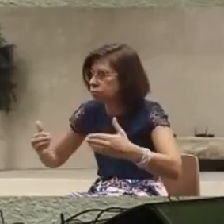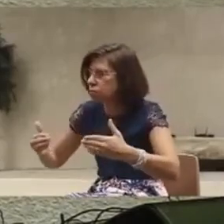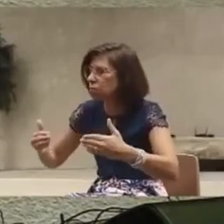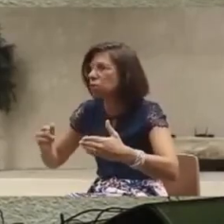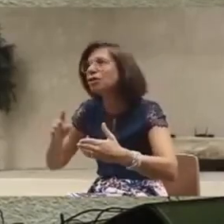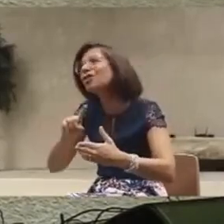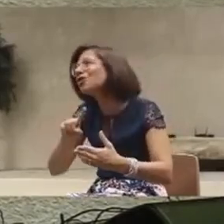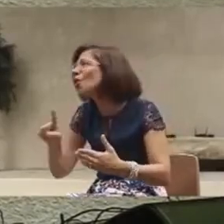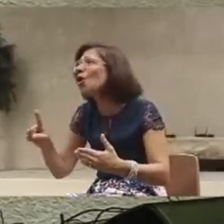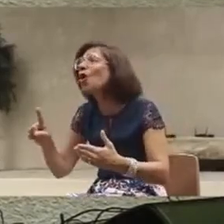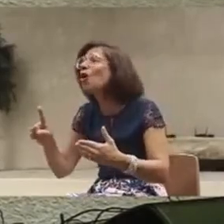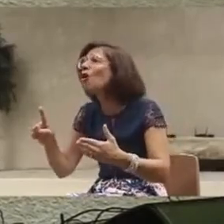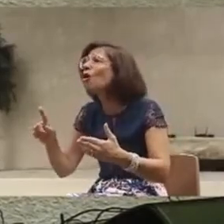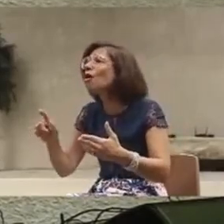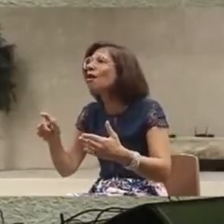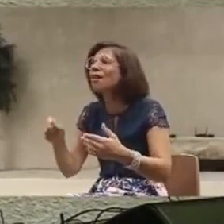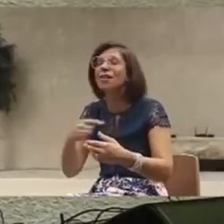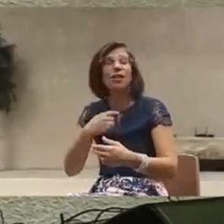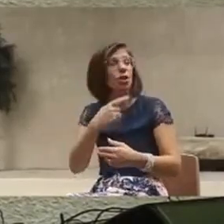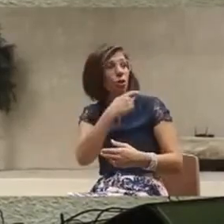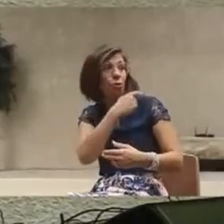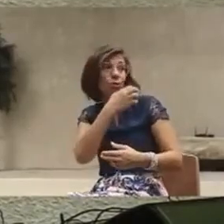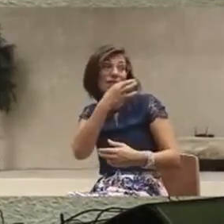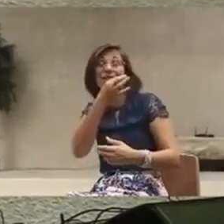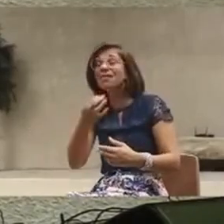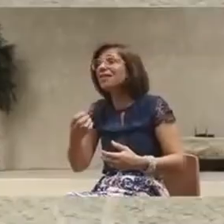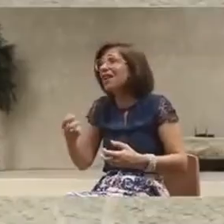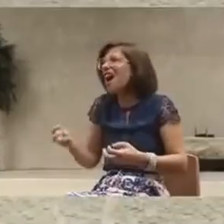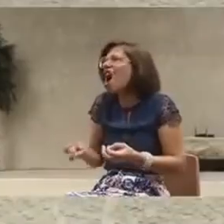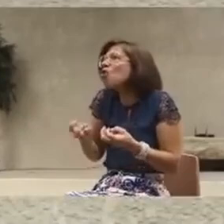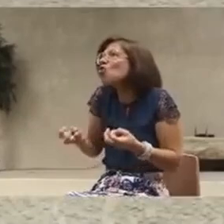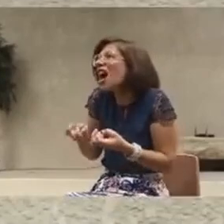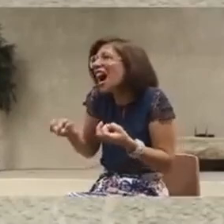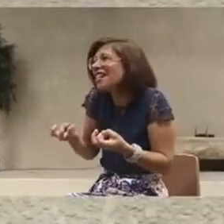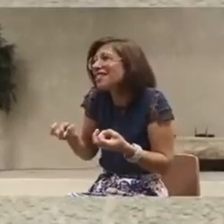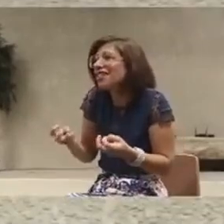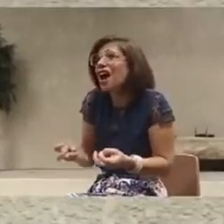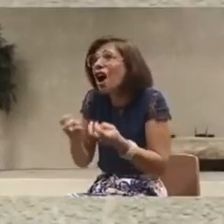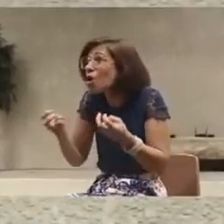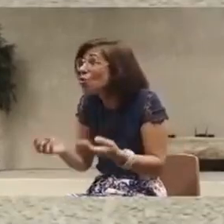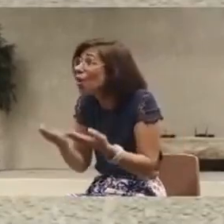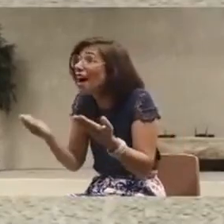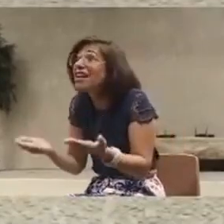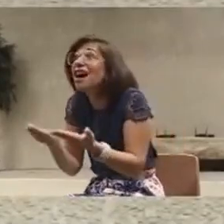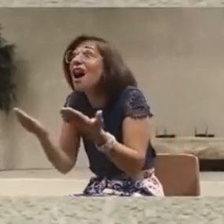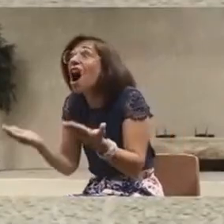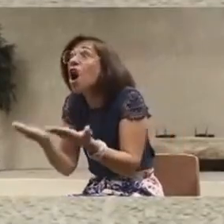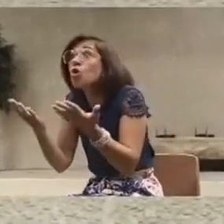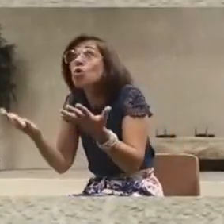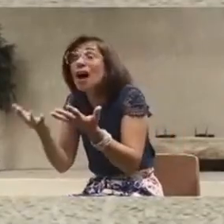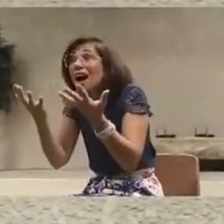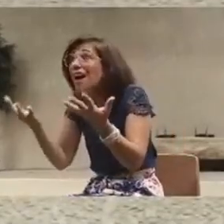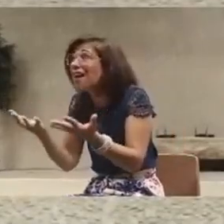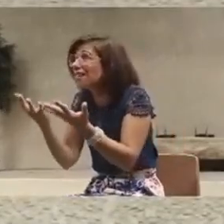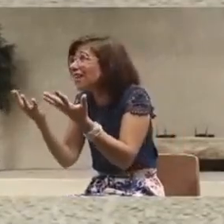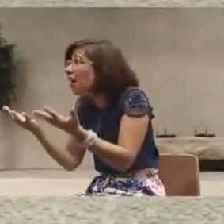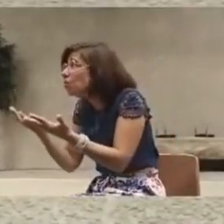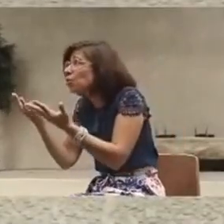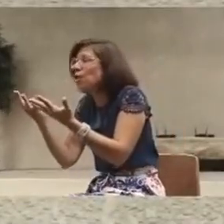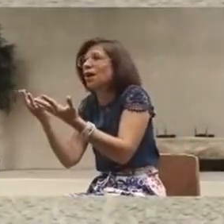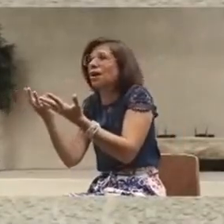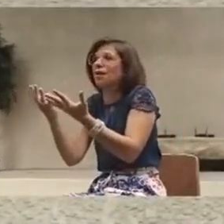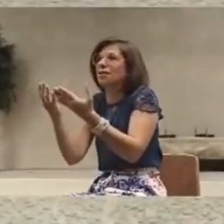a détourné nos yeux du Seigneur. Mais j'aimerais vous dire, en réalité, le